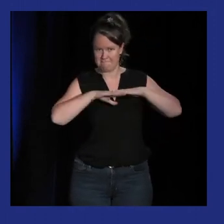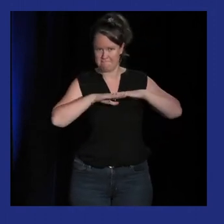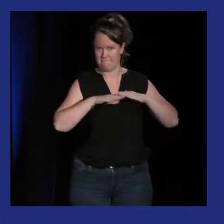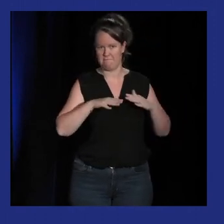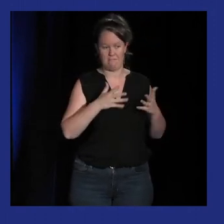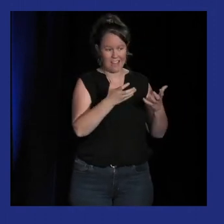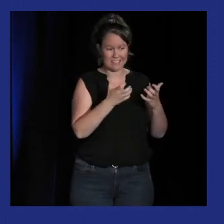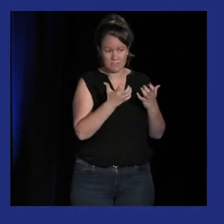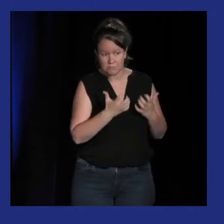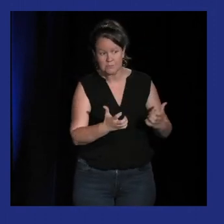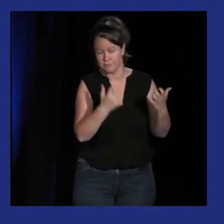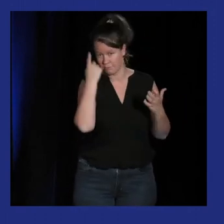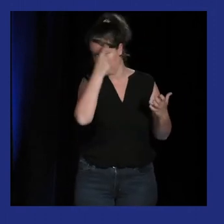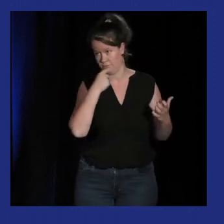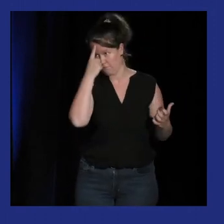fans